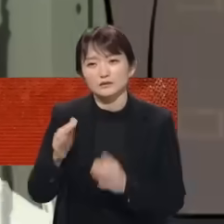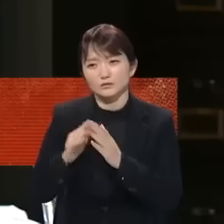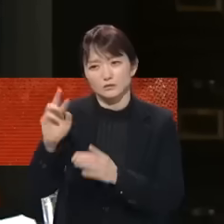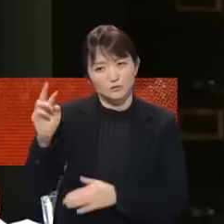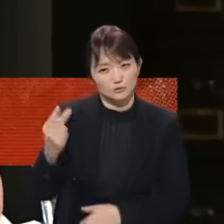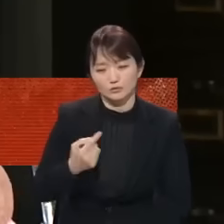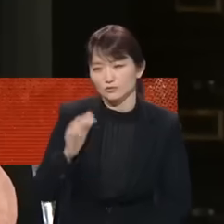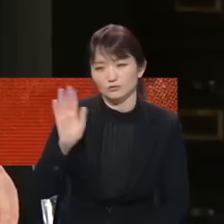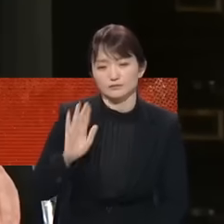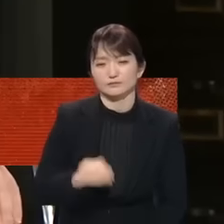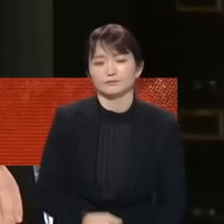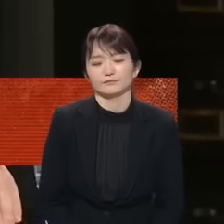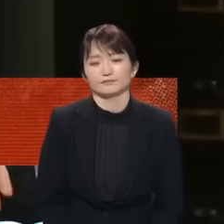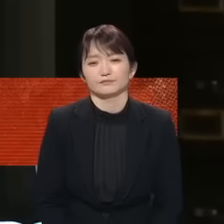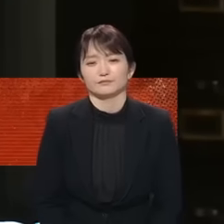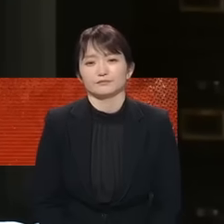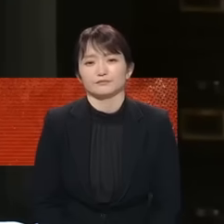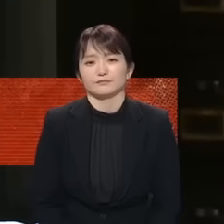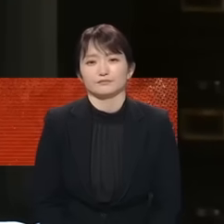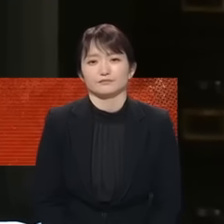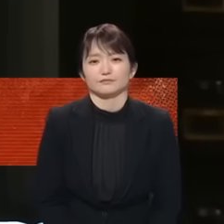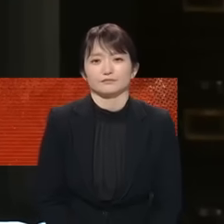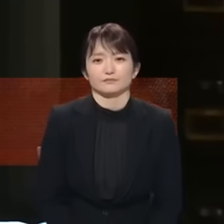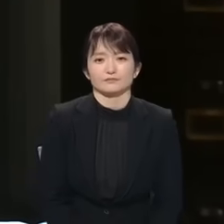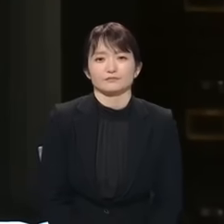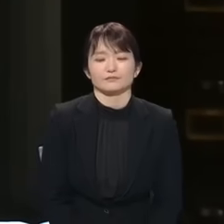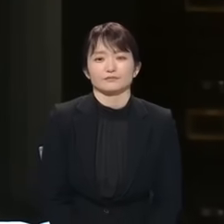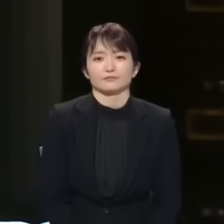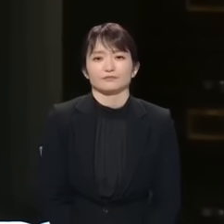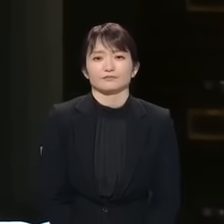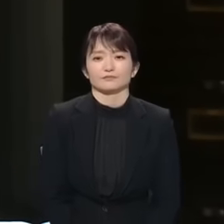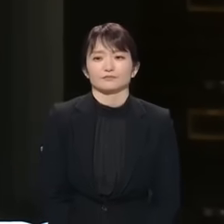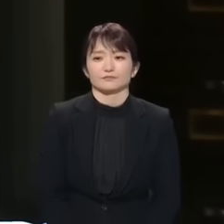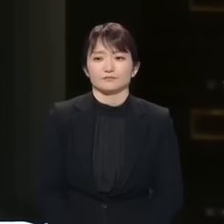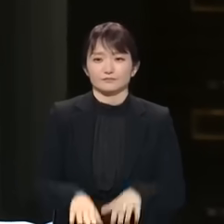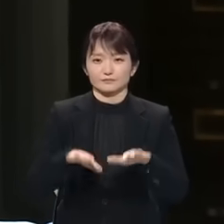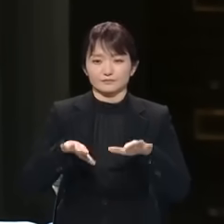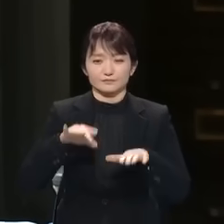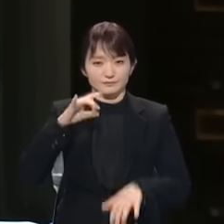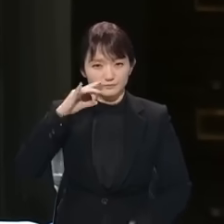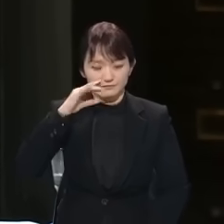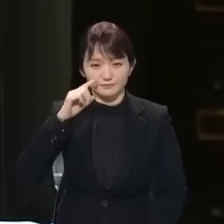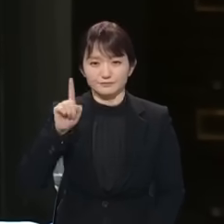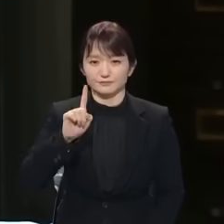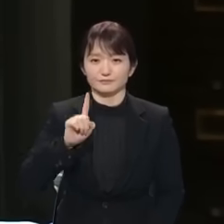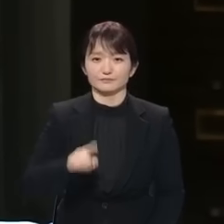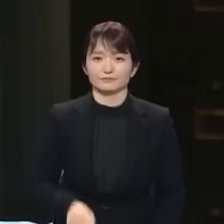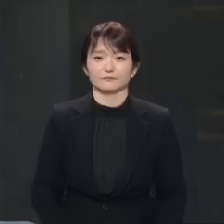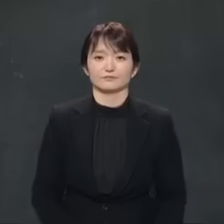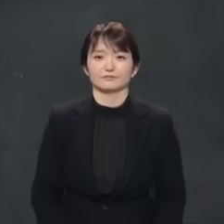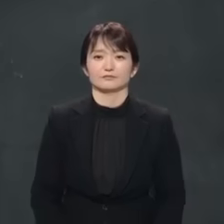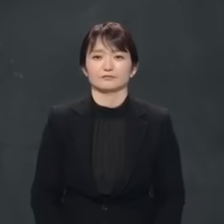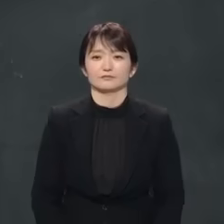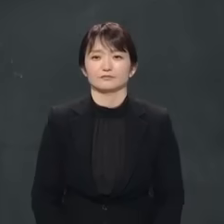호강 날라리가 나셨어요 진짜 자 그럼 여기서 별별 상담서 오늘의 궁금증 짚어보죠